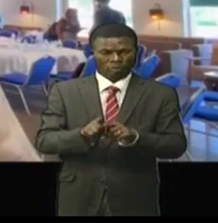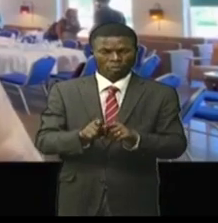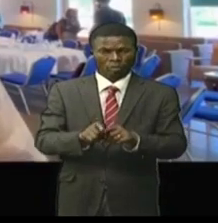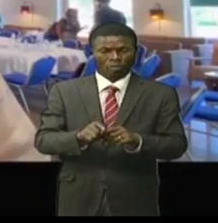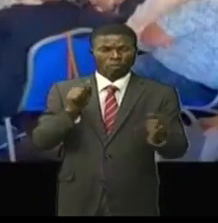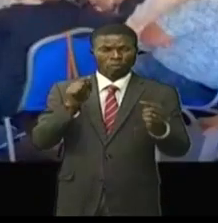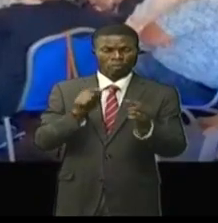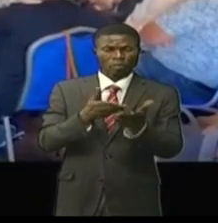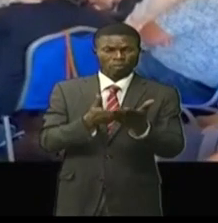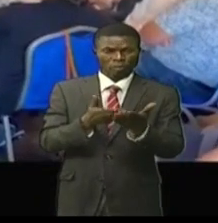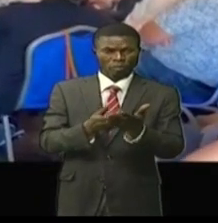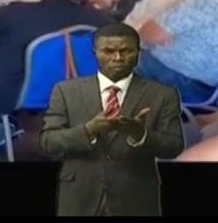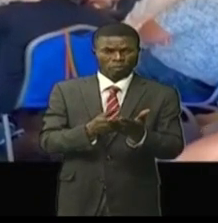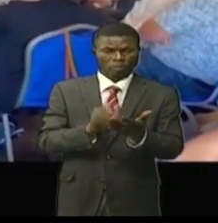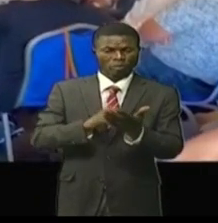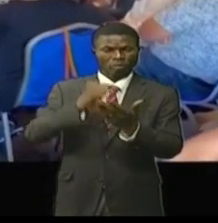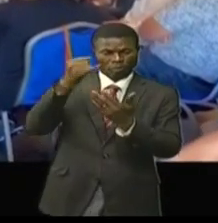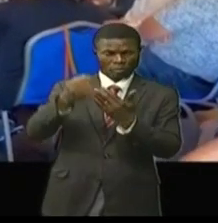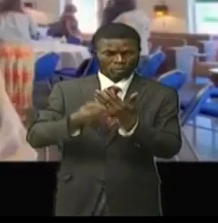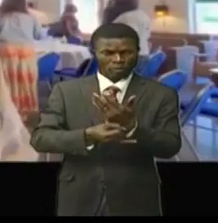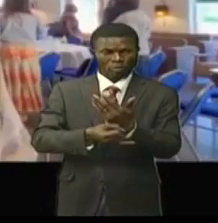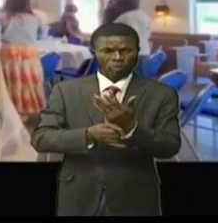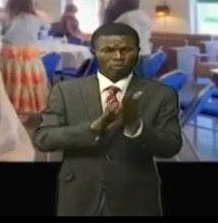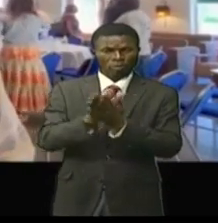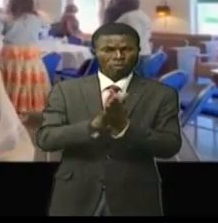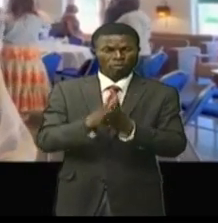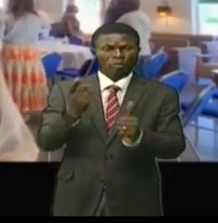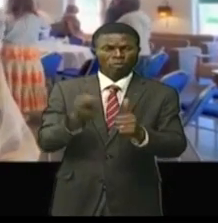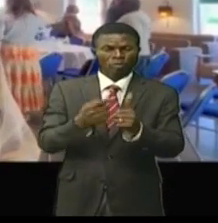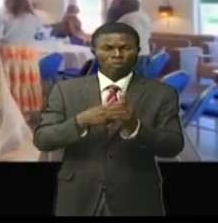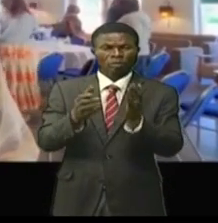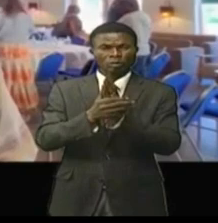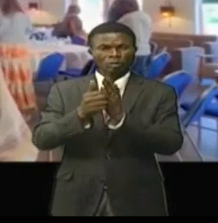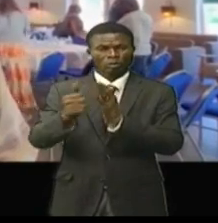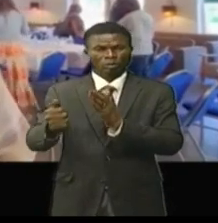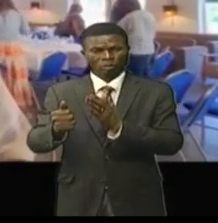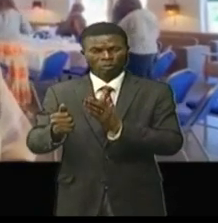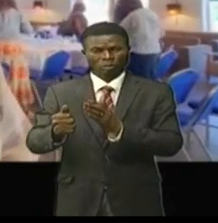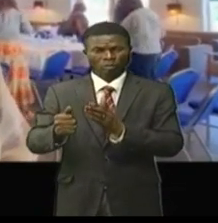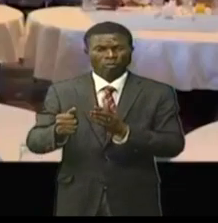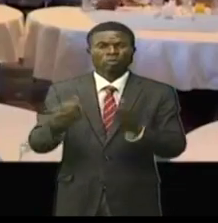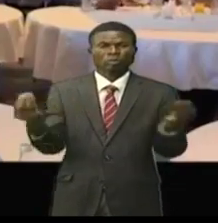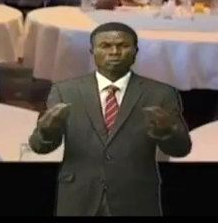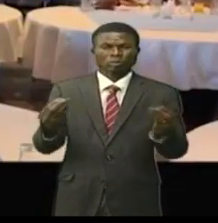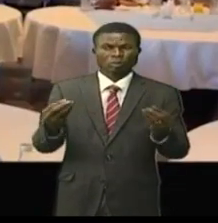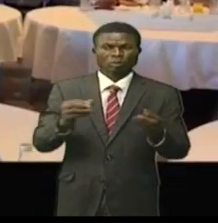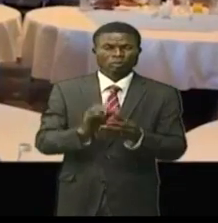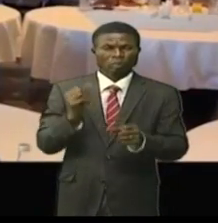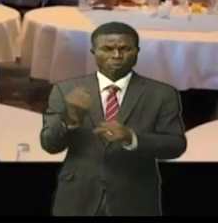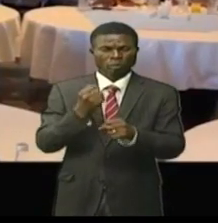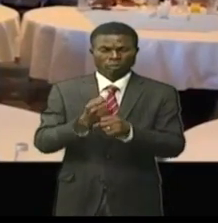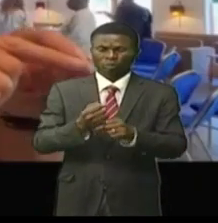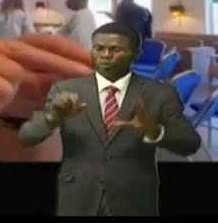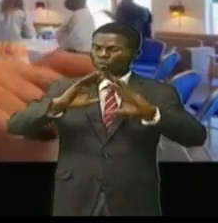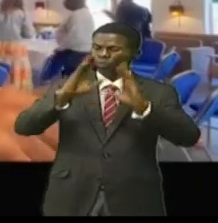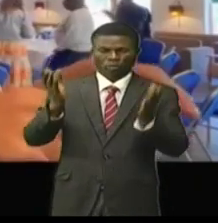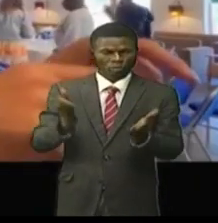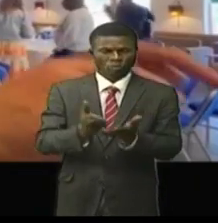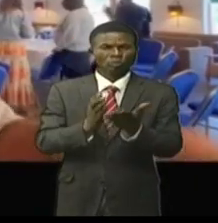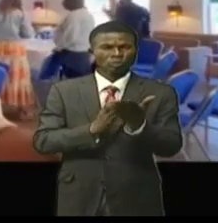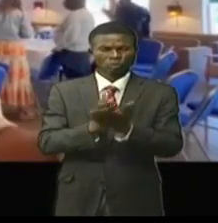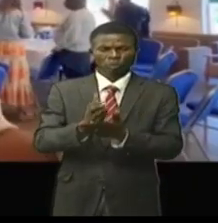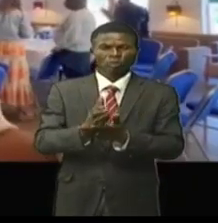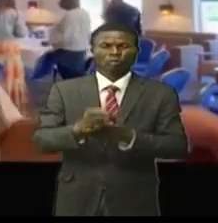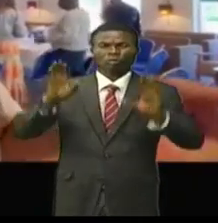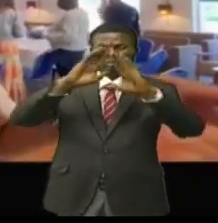VCM. Nos projets sont très, très hauts en qualité et en intégrité parce que nous travaillons plus près avec les